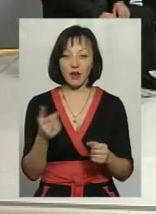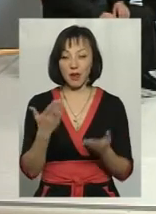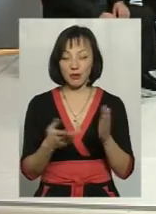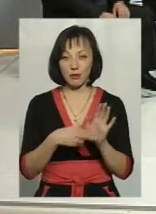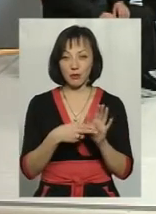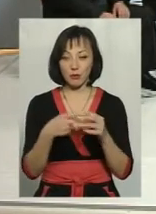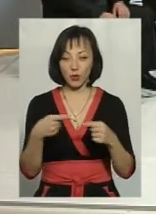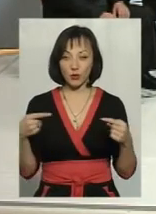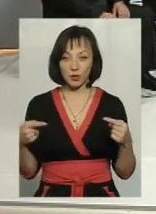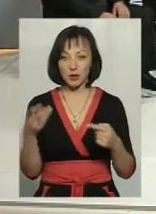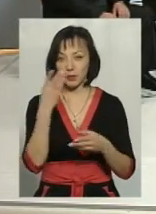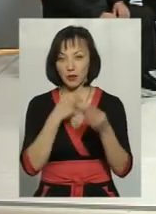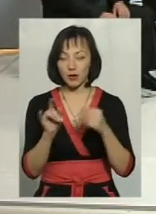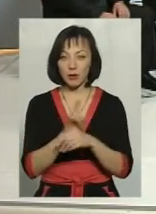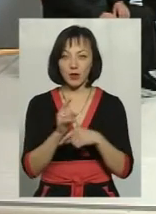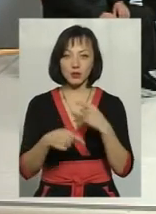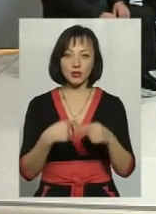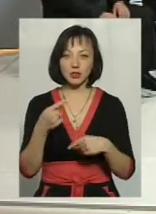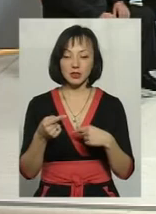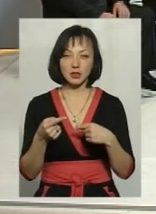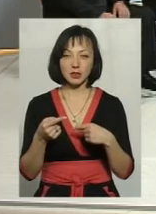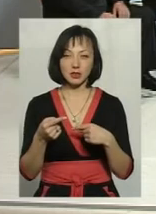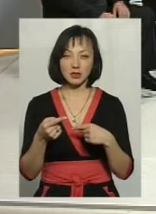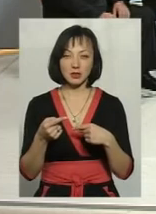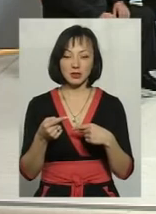підакцизну продукцію підробляють через